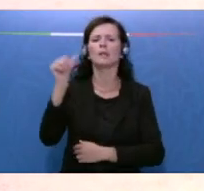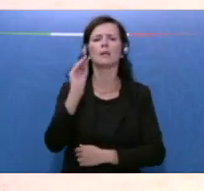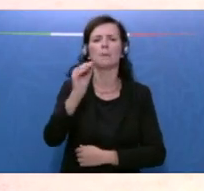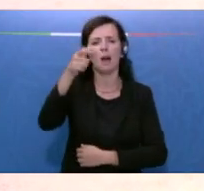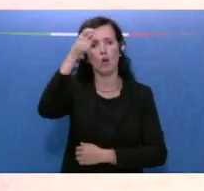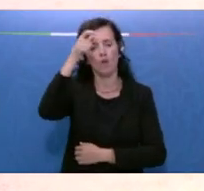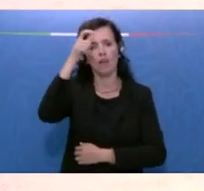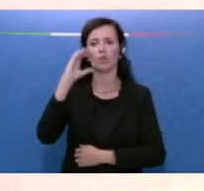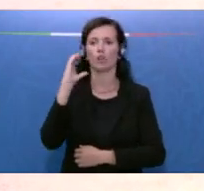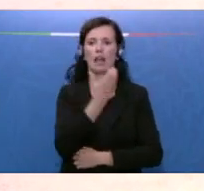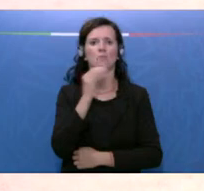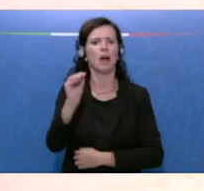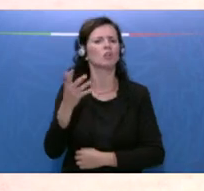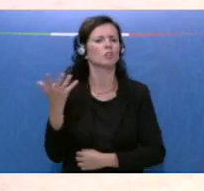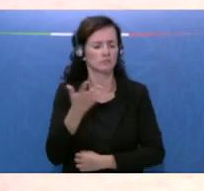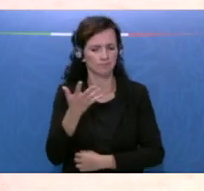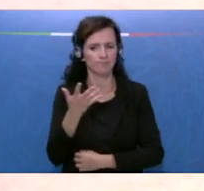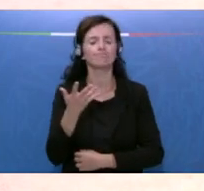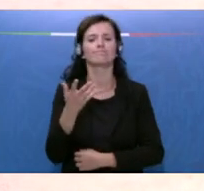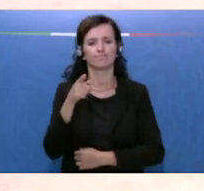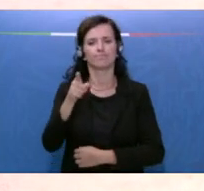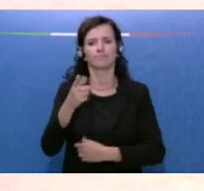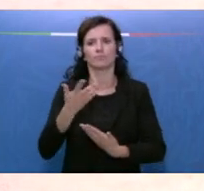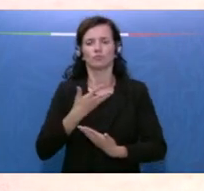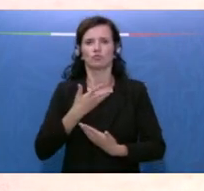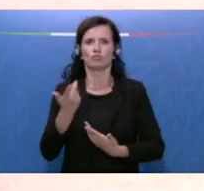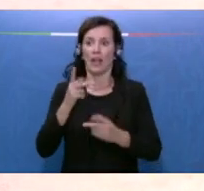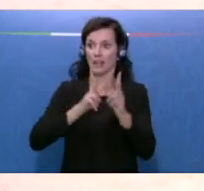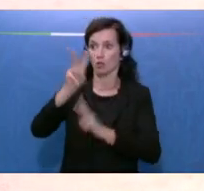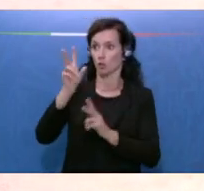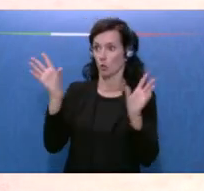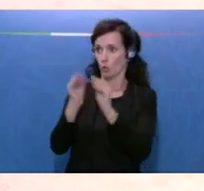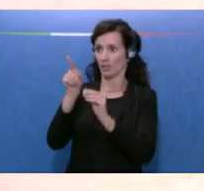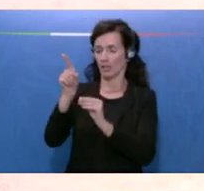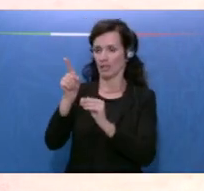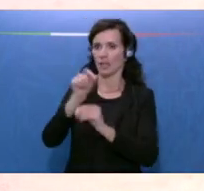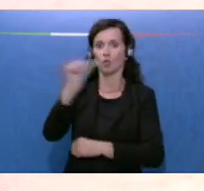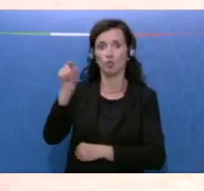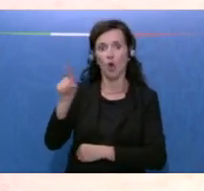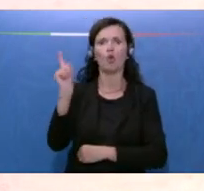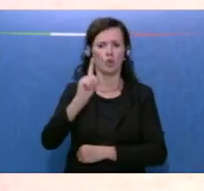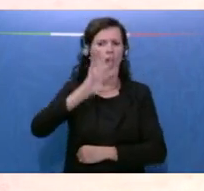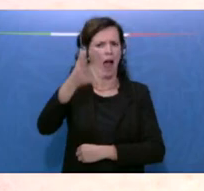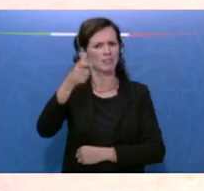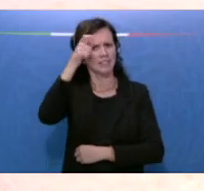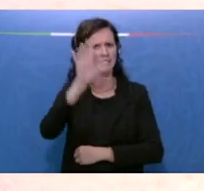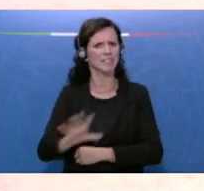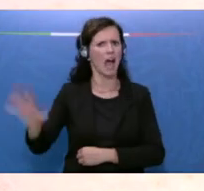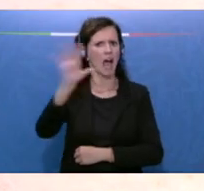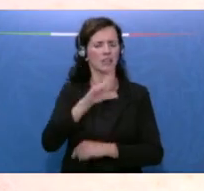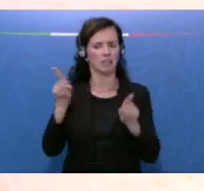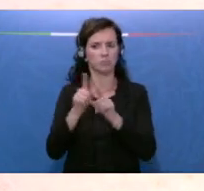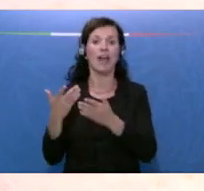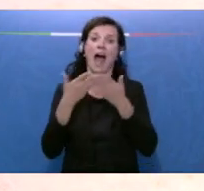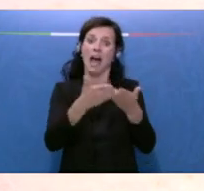vi siano del vi sia la possibilità non solo per le nazioni unite ma anche per le nazioni the altri paesi che portano questa assistenza